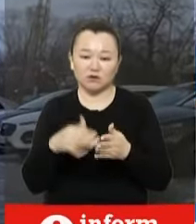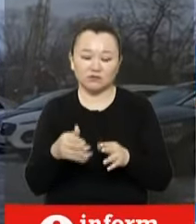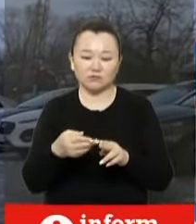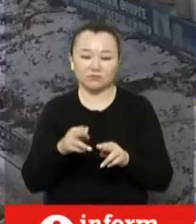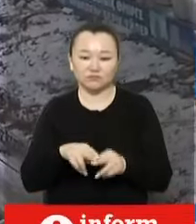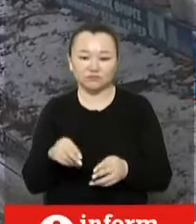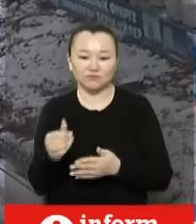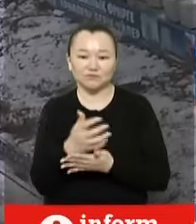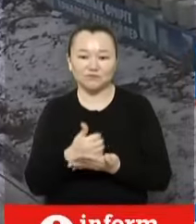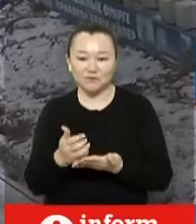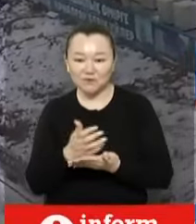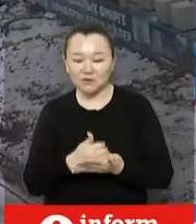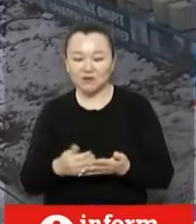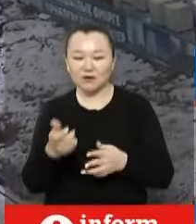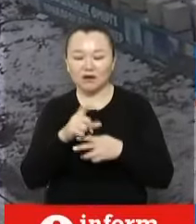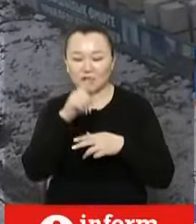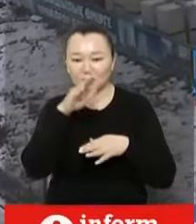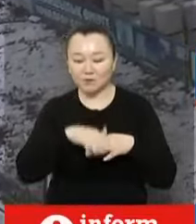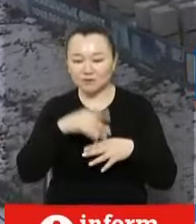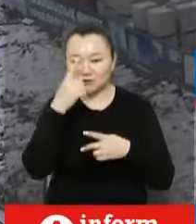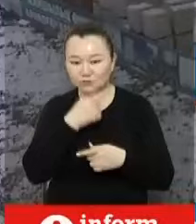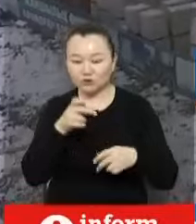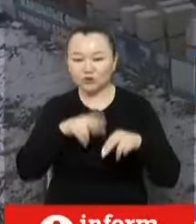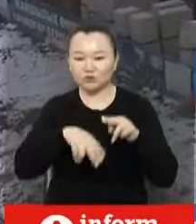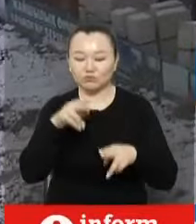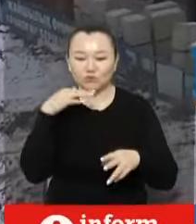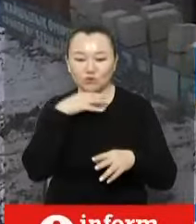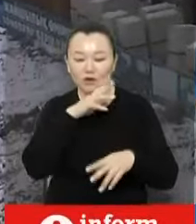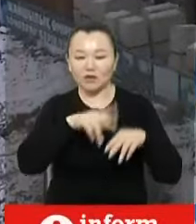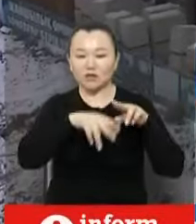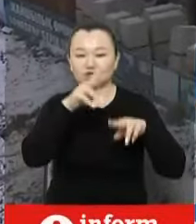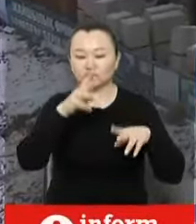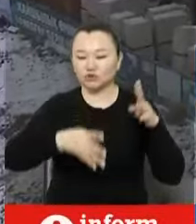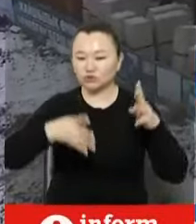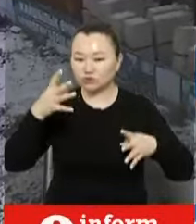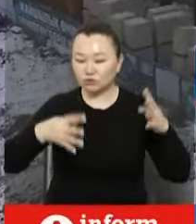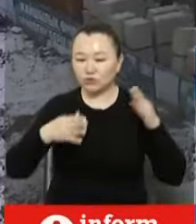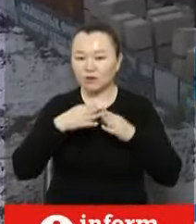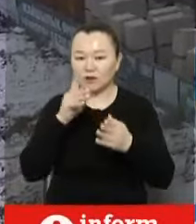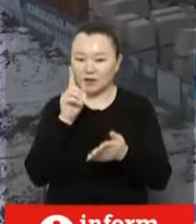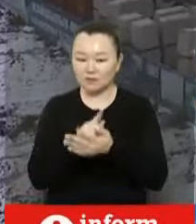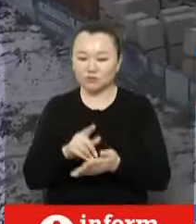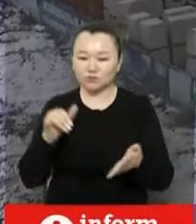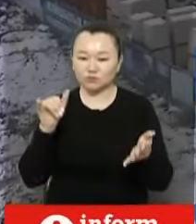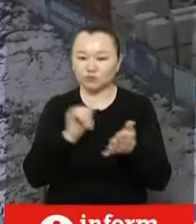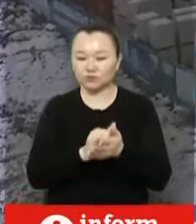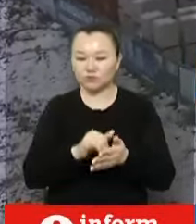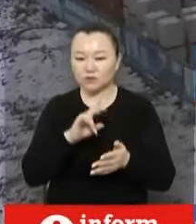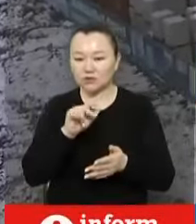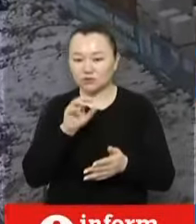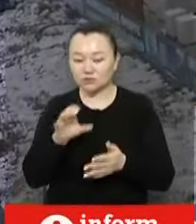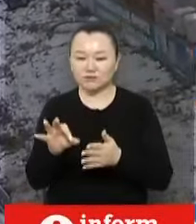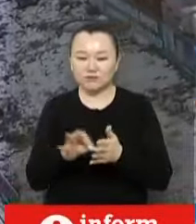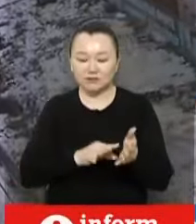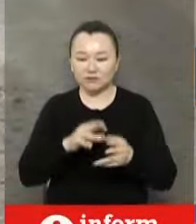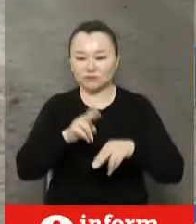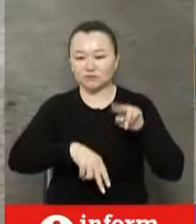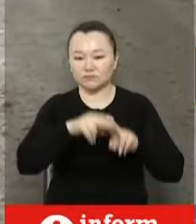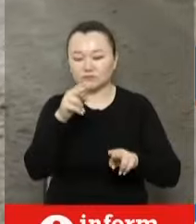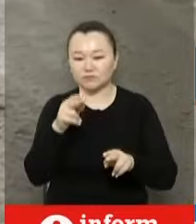таких сборах. В Акимате сообщили, что застройщиков новых многоэтажных домов уже обязали устанавливать повысительные насосы сразу при